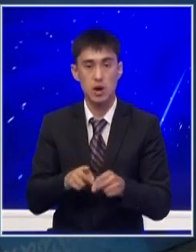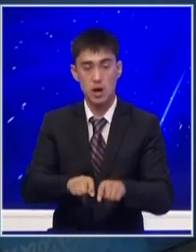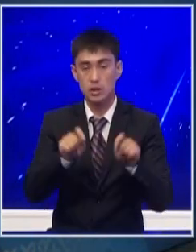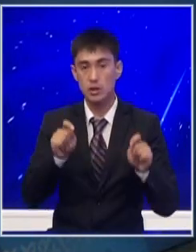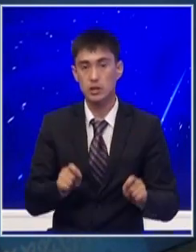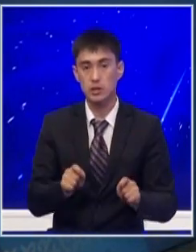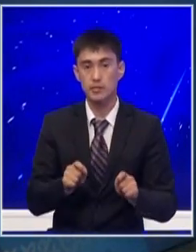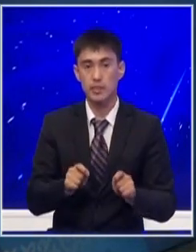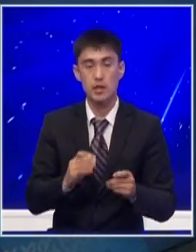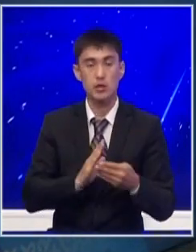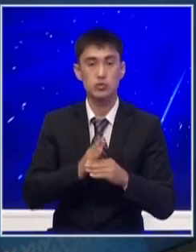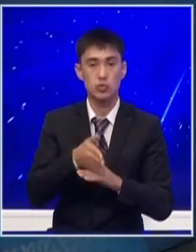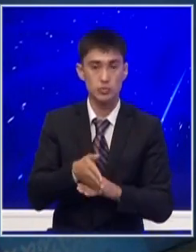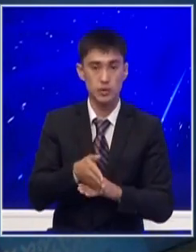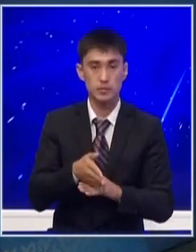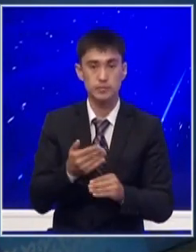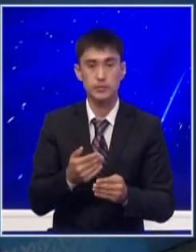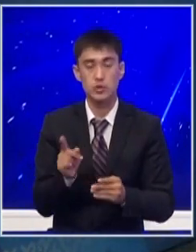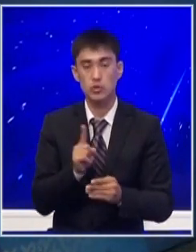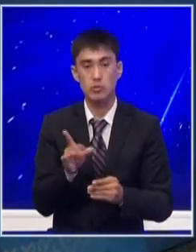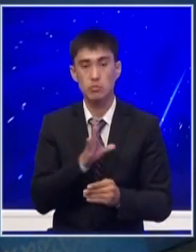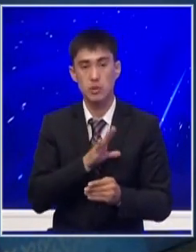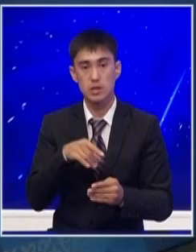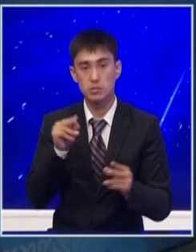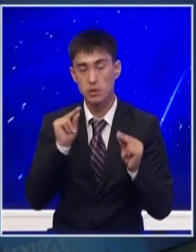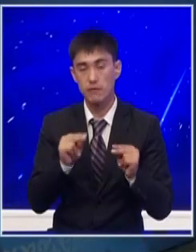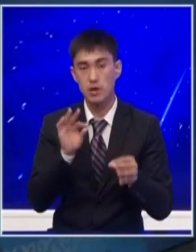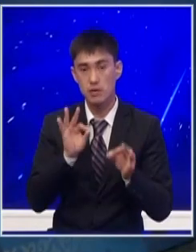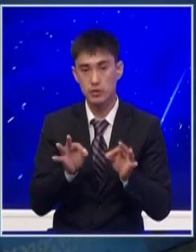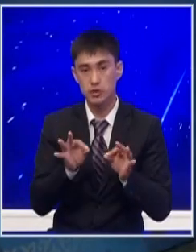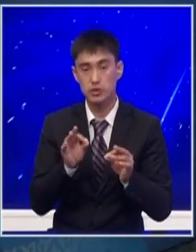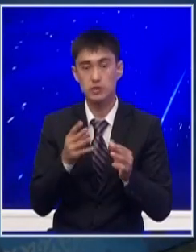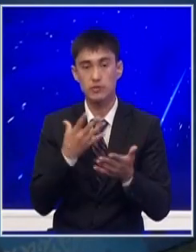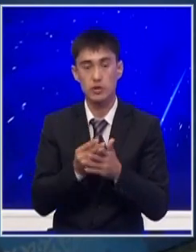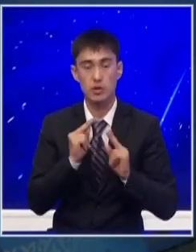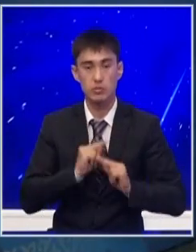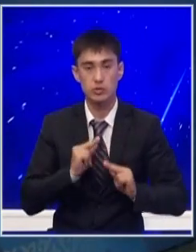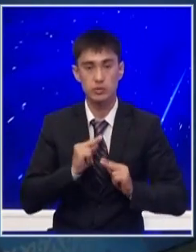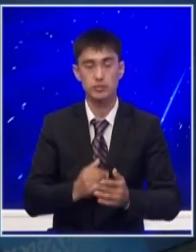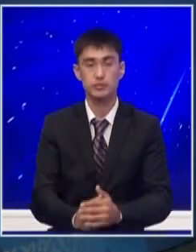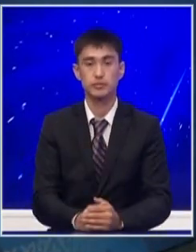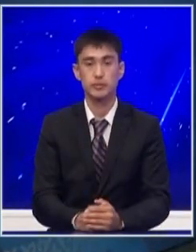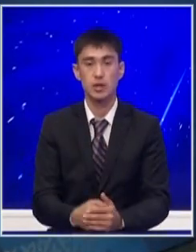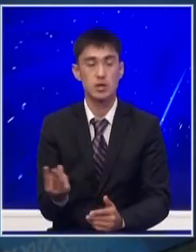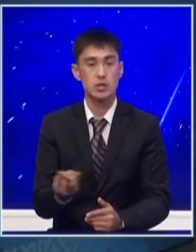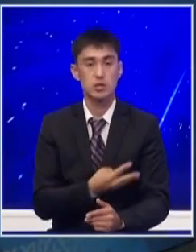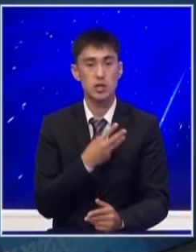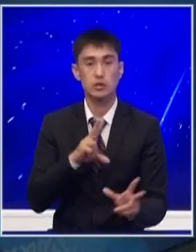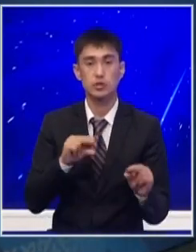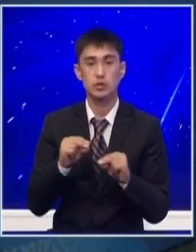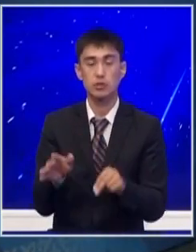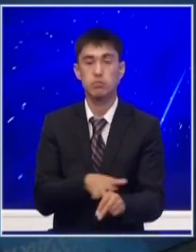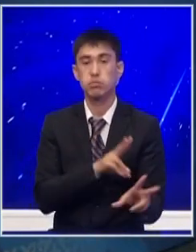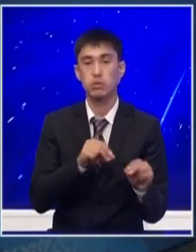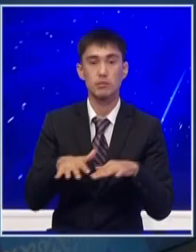открыты, доступны, чтобы были справедливы, честны в своей работе. Желаю счастья и